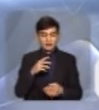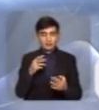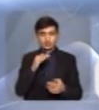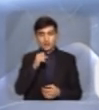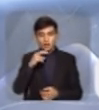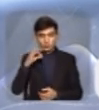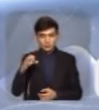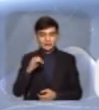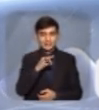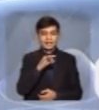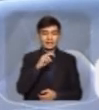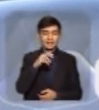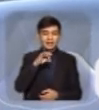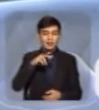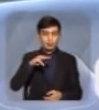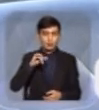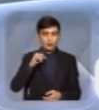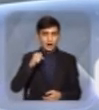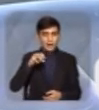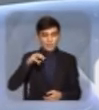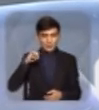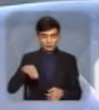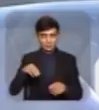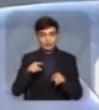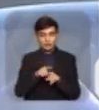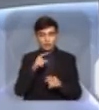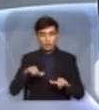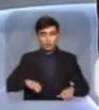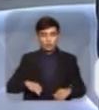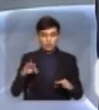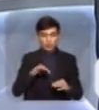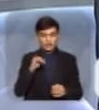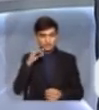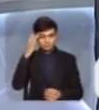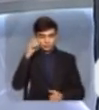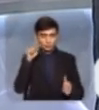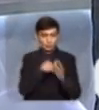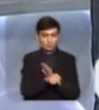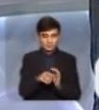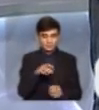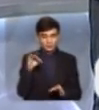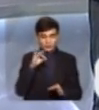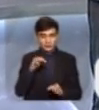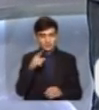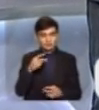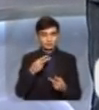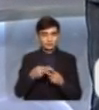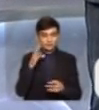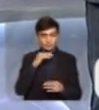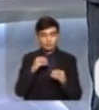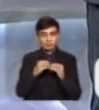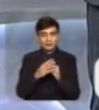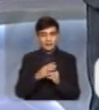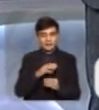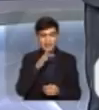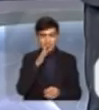и Динмухамед Аликеевы. Их обвиняют по статьям хулиганства и покушения на убийство. Подсудимым грозит до 15 лет